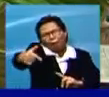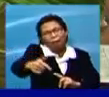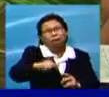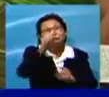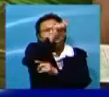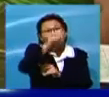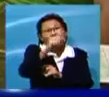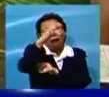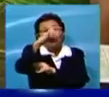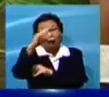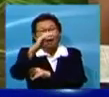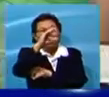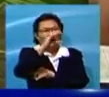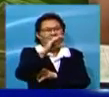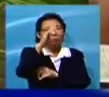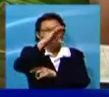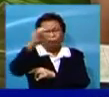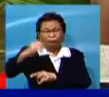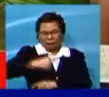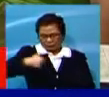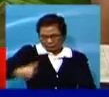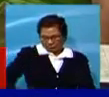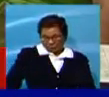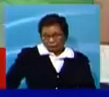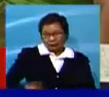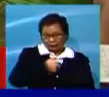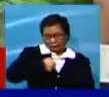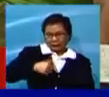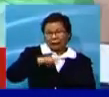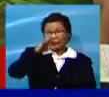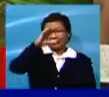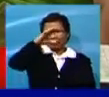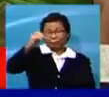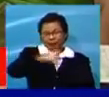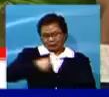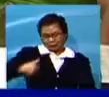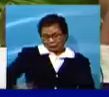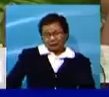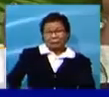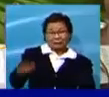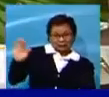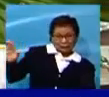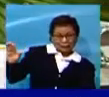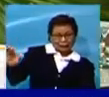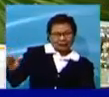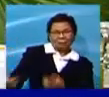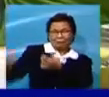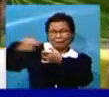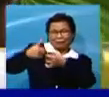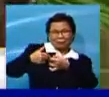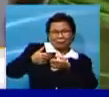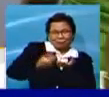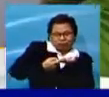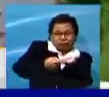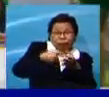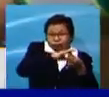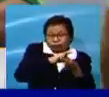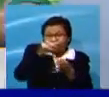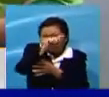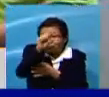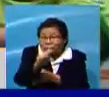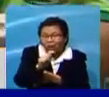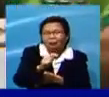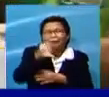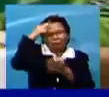Ditanya sama ada syarikat China National Cereals, Oils and Foodstuff Corporation antara yang terlibat dengan perbincangan kerjasama itu,